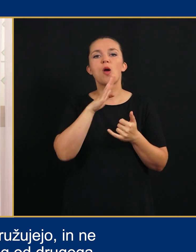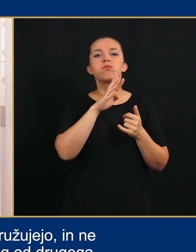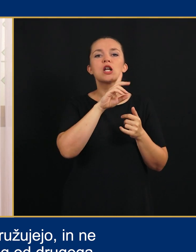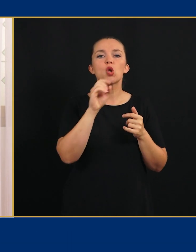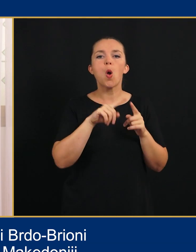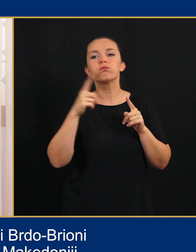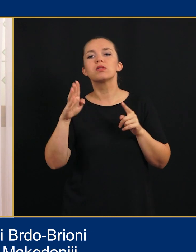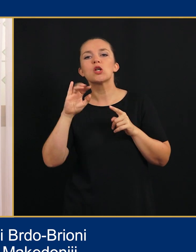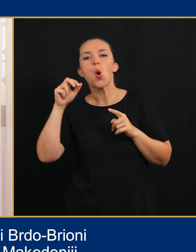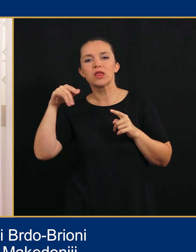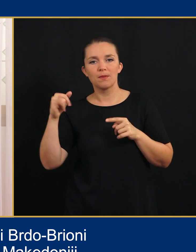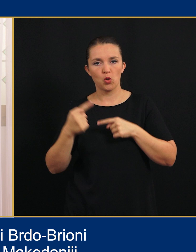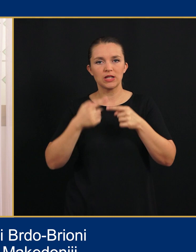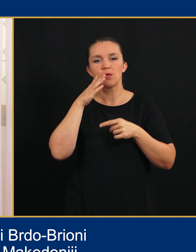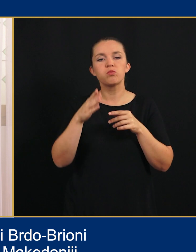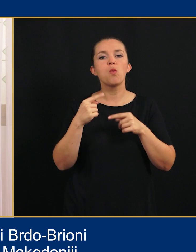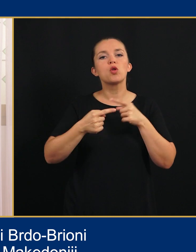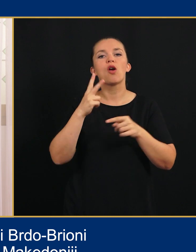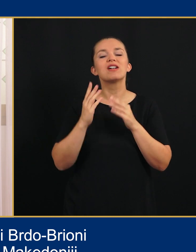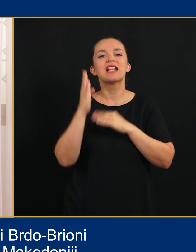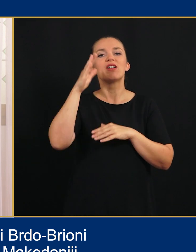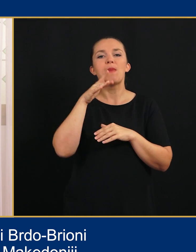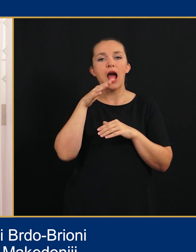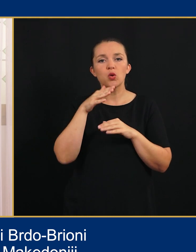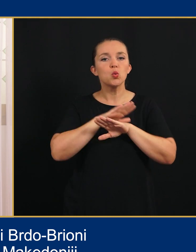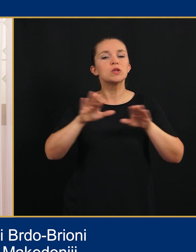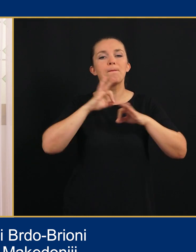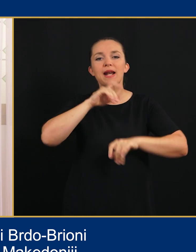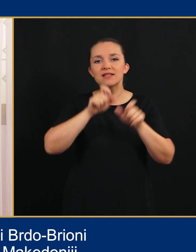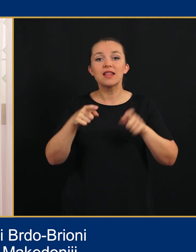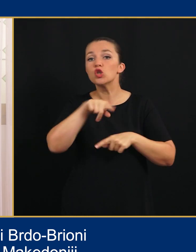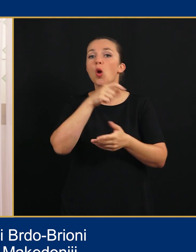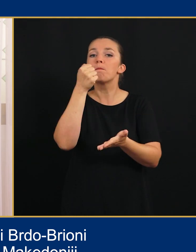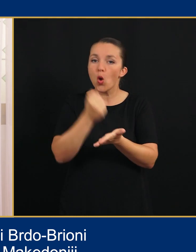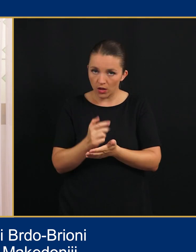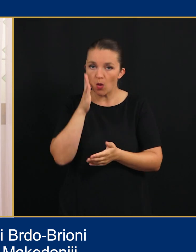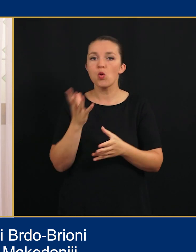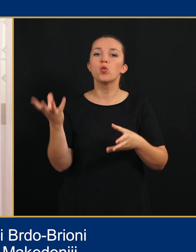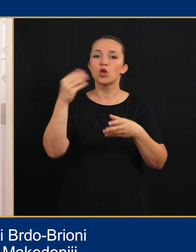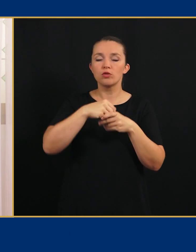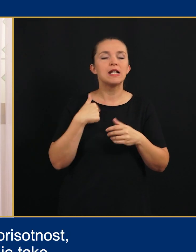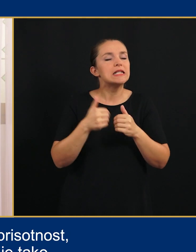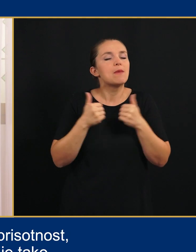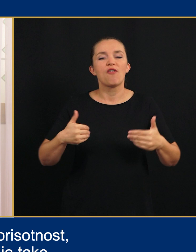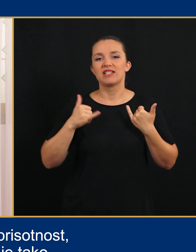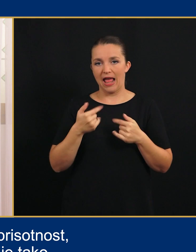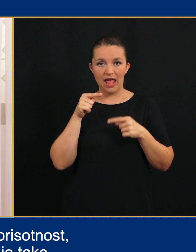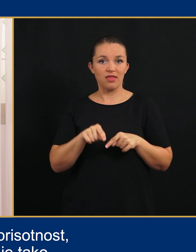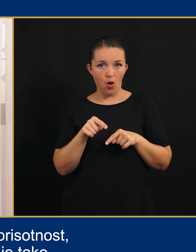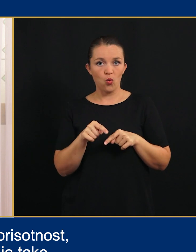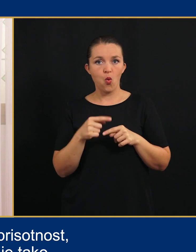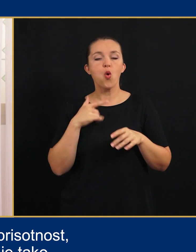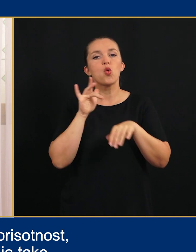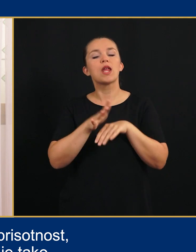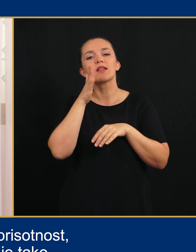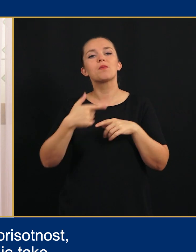drugega. Skratka, kot že veste, letošnji Brdo-Brioni proces bo potekal v Severni Makedoniji. Vsi predsedniki so